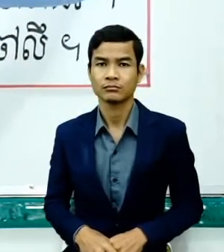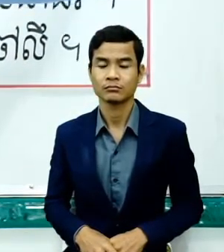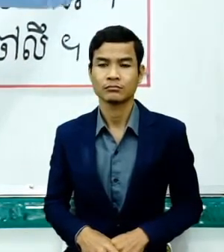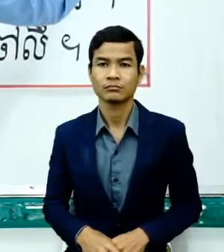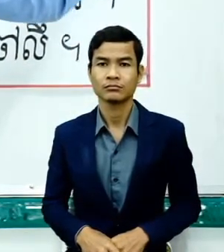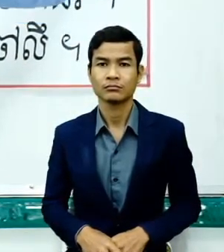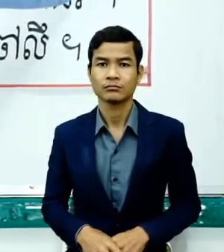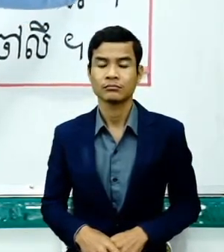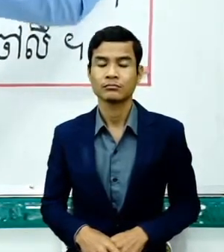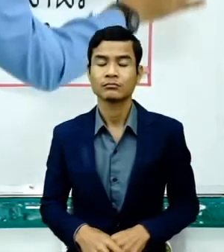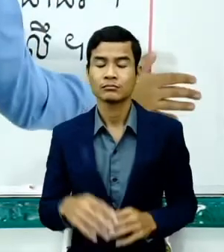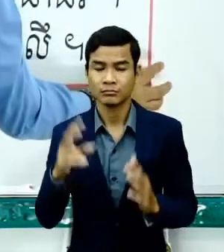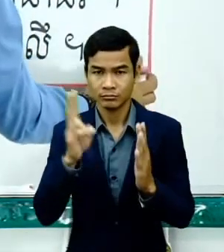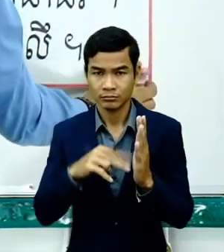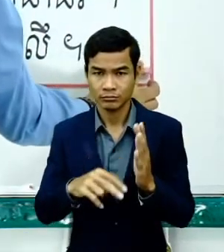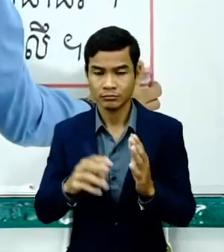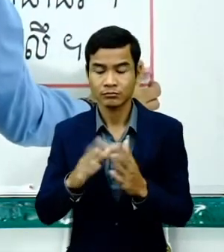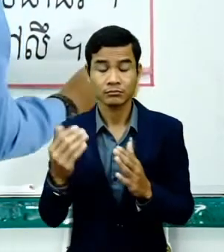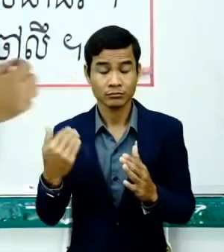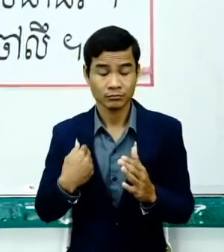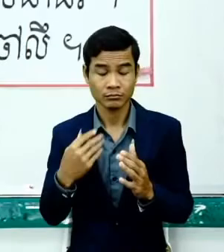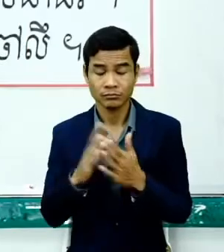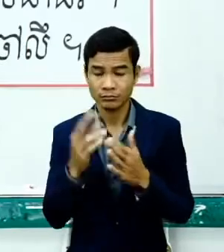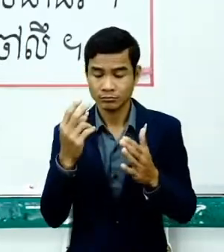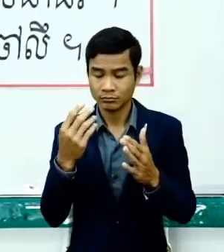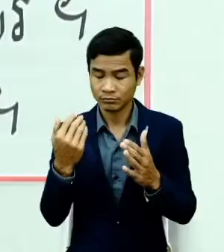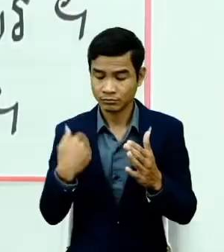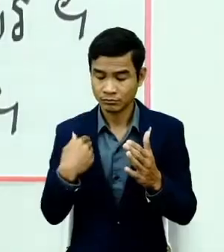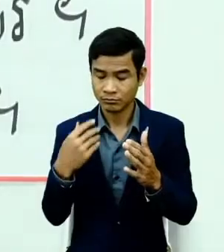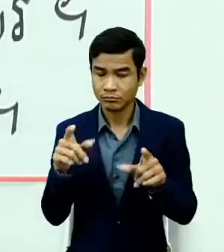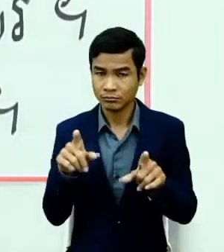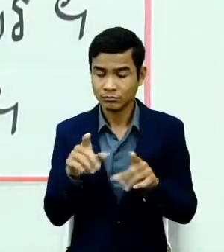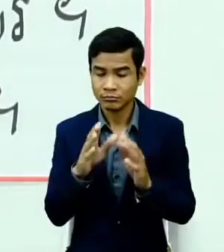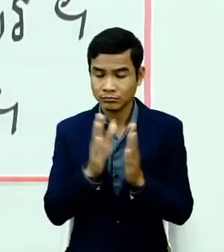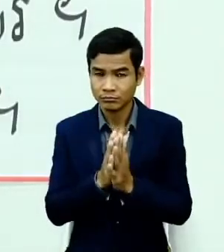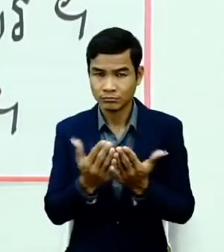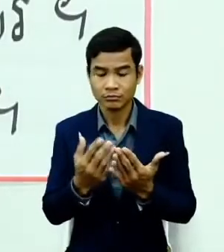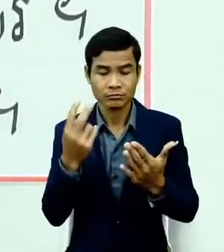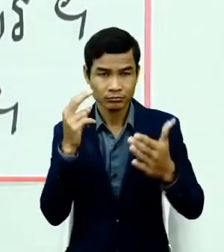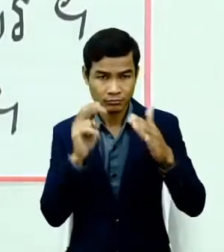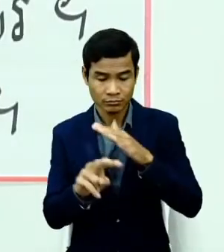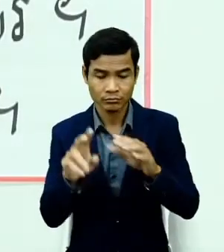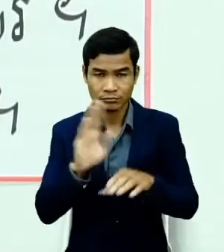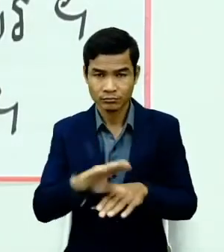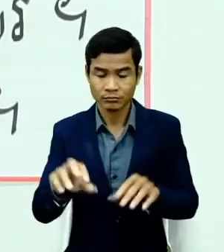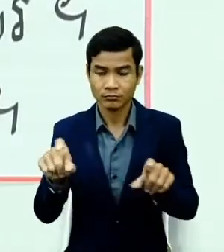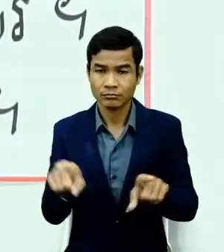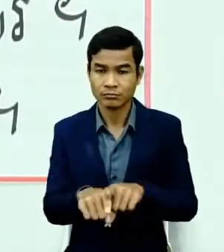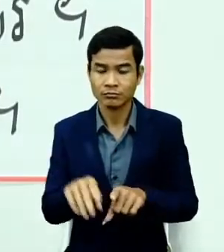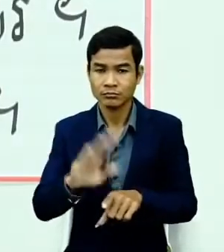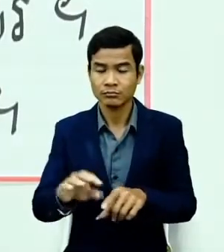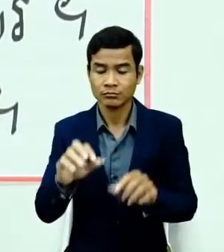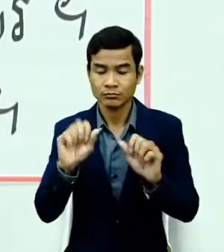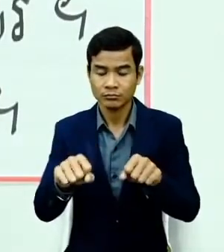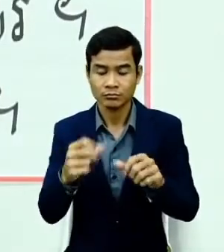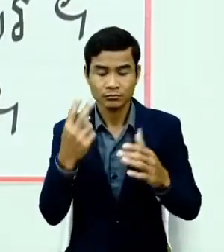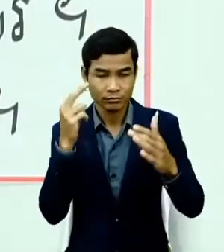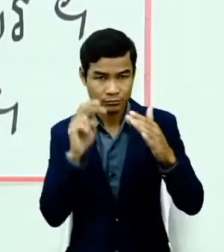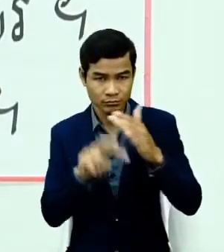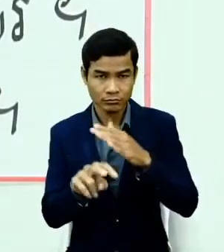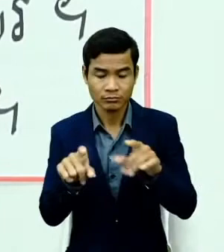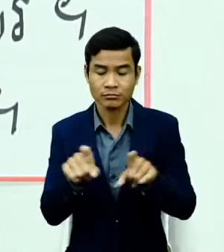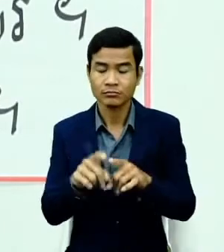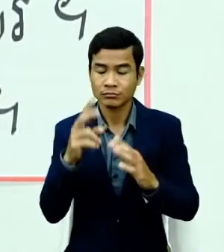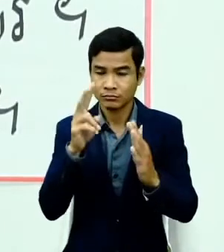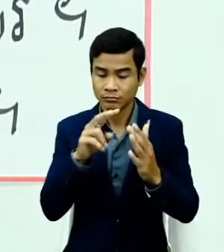ចានេះគឺជាអត្ថបទដែលមាននៅក្នុងសិភៅជំនួយរបស់កូនកូនគឺដូចគ្នាអញ្ចឹងកូនកូនយកចង្អុលដៃចង្អុលឲ្យចំចំណ